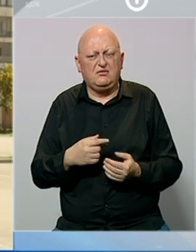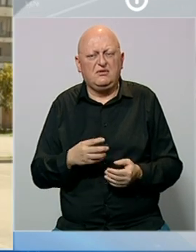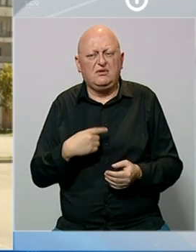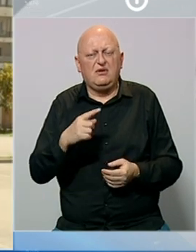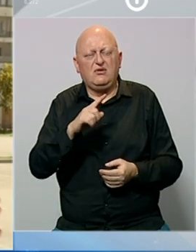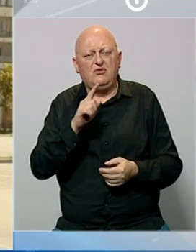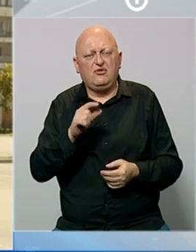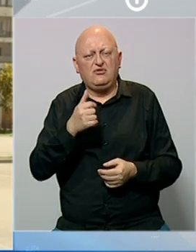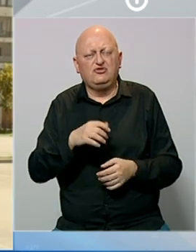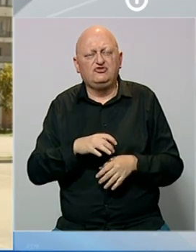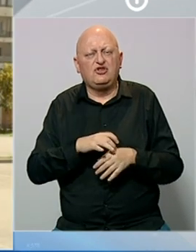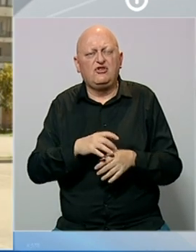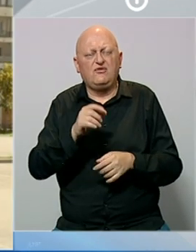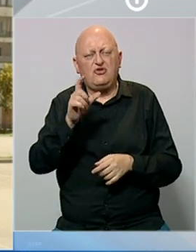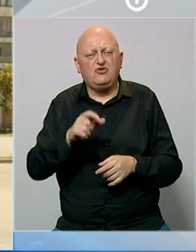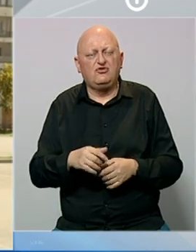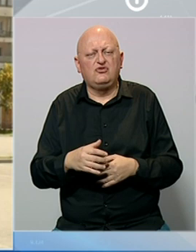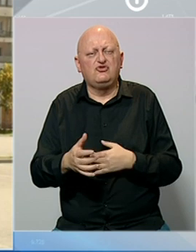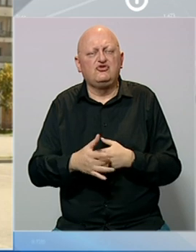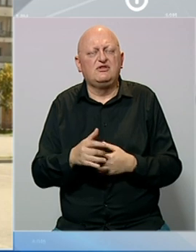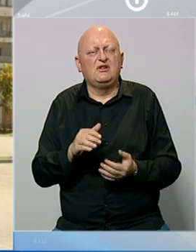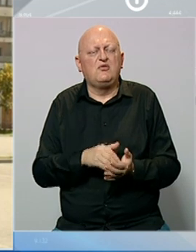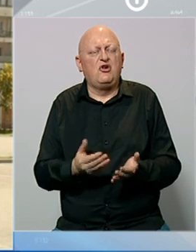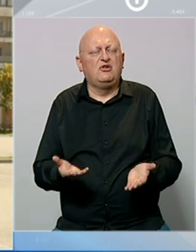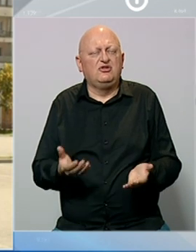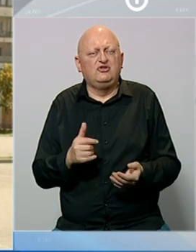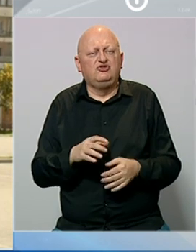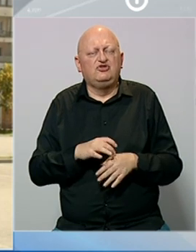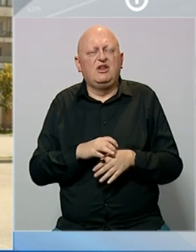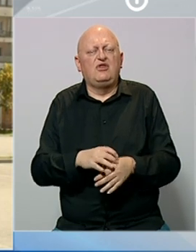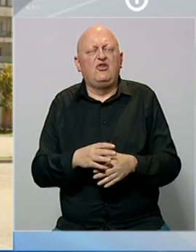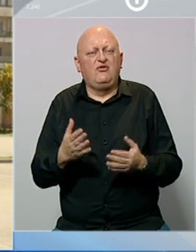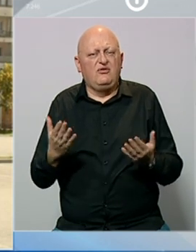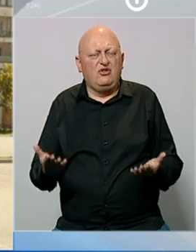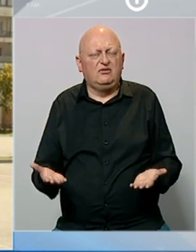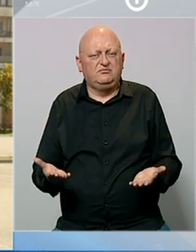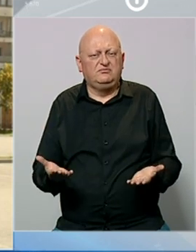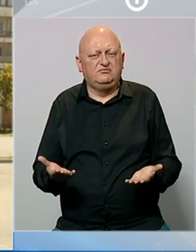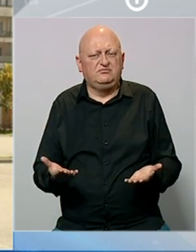pitanje šta je dovelo te ljude da budu u stanju socijalne potrebe, šta ih je dovelo u stanje